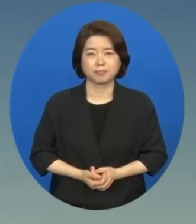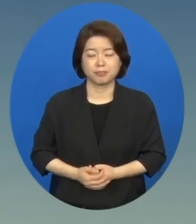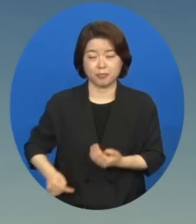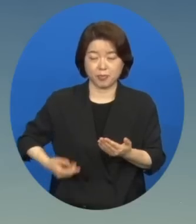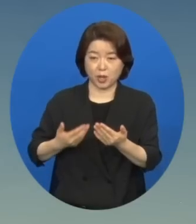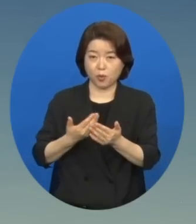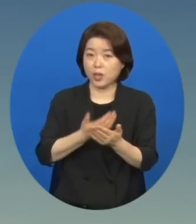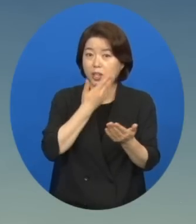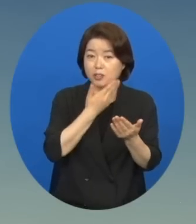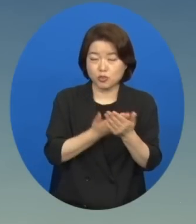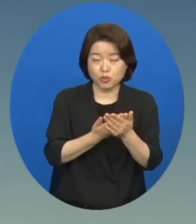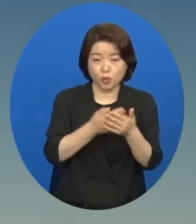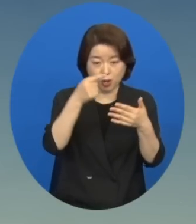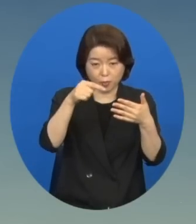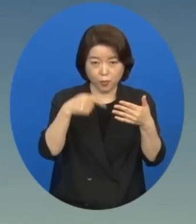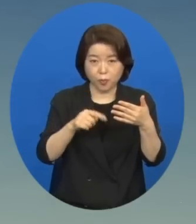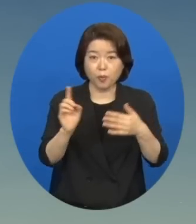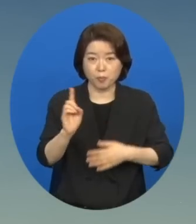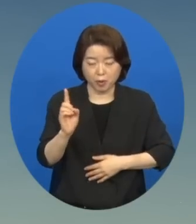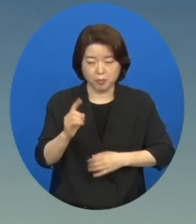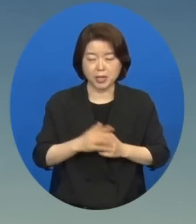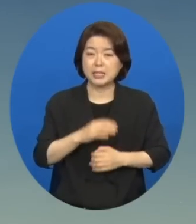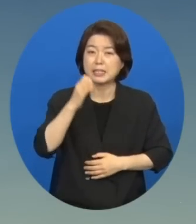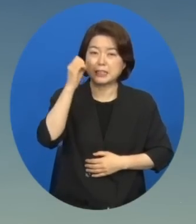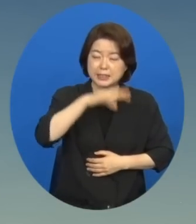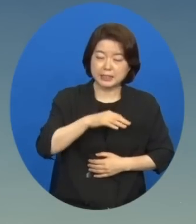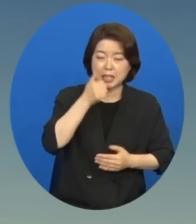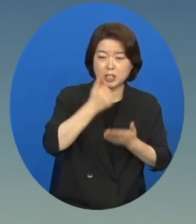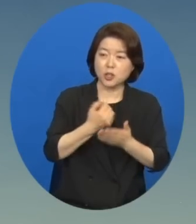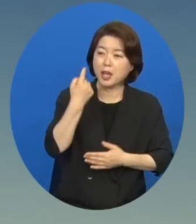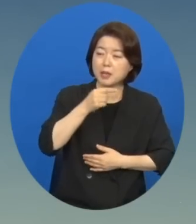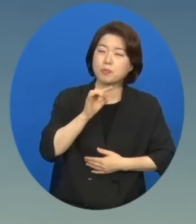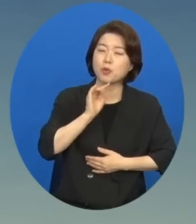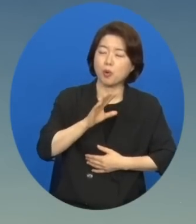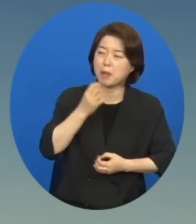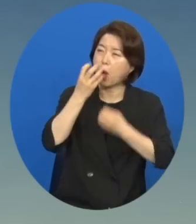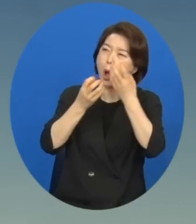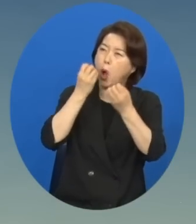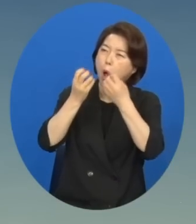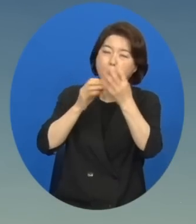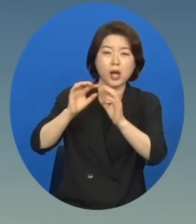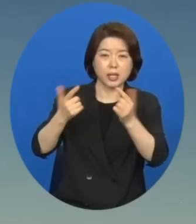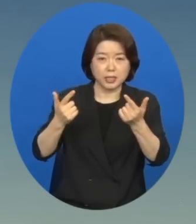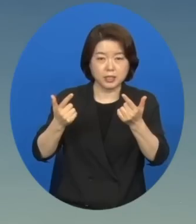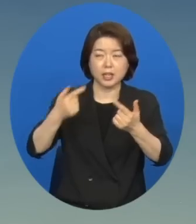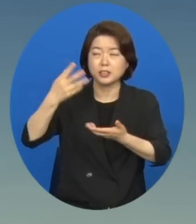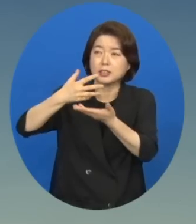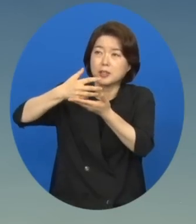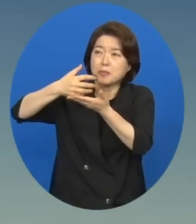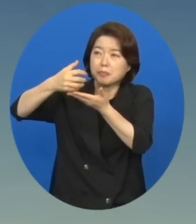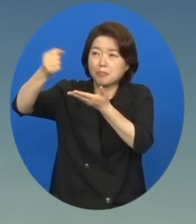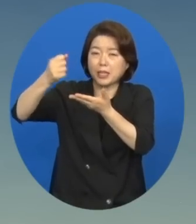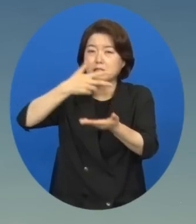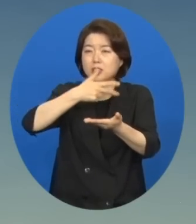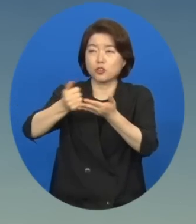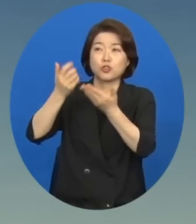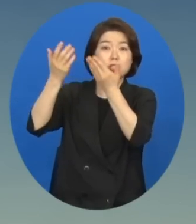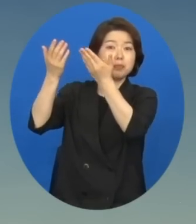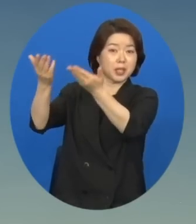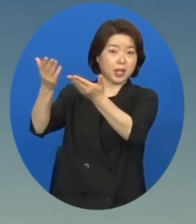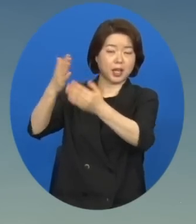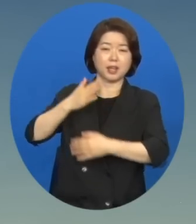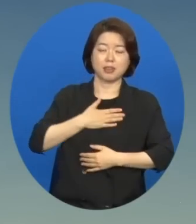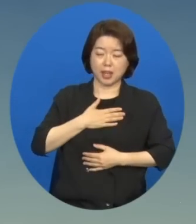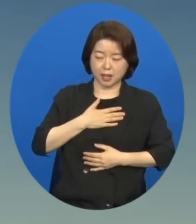회개의 중요한 요소는요, 그저 죄를 고백하는 것이 아니라 그 고백을 받으시는 주님께